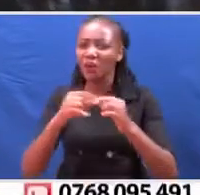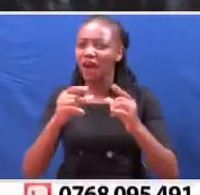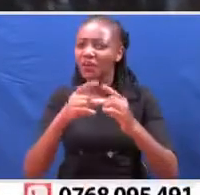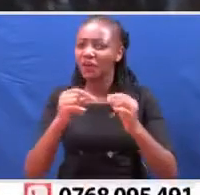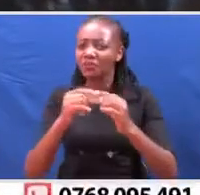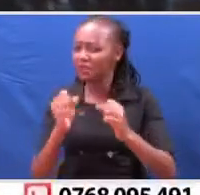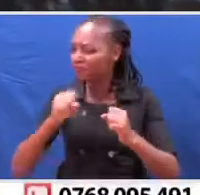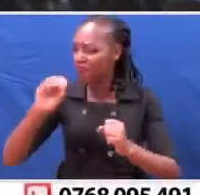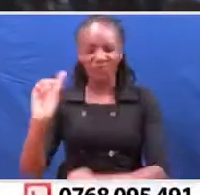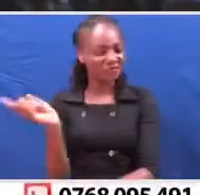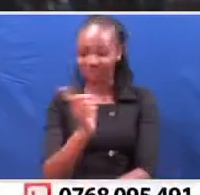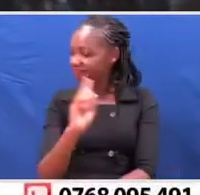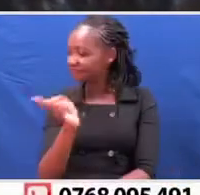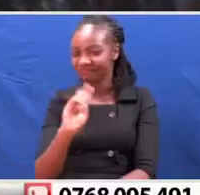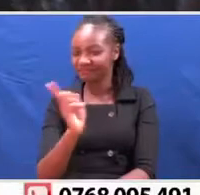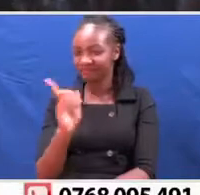Hatuna ubaguzi.